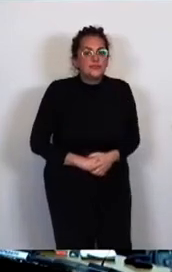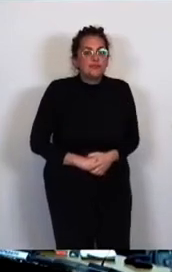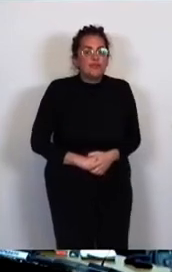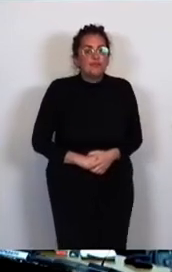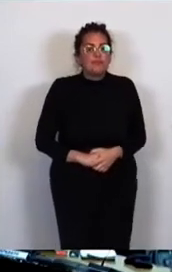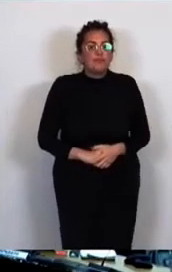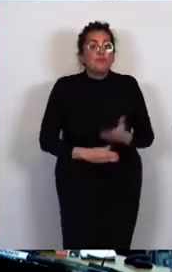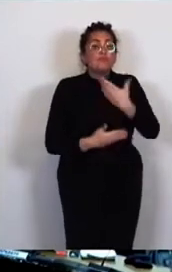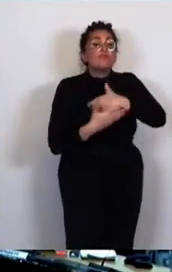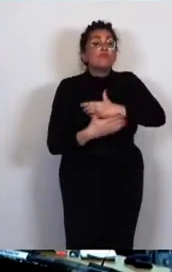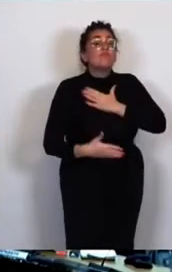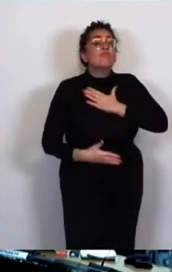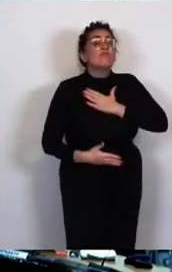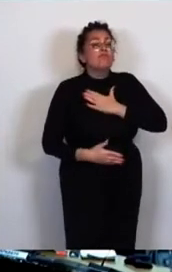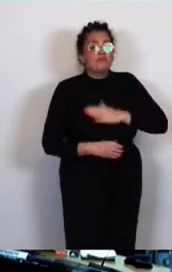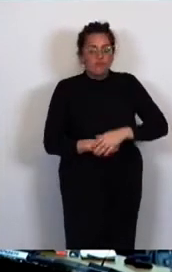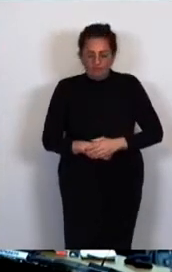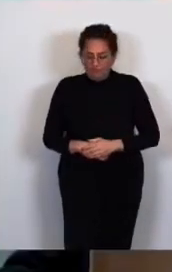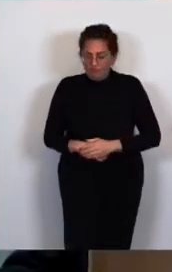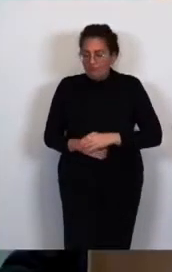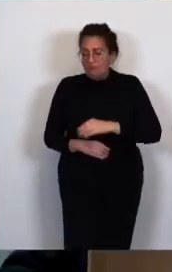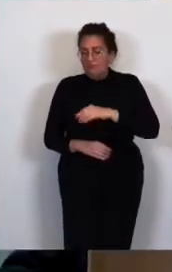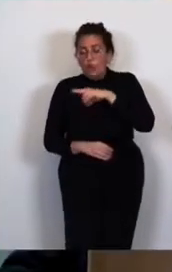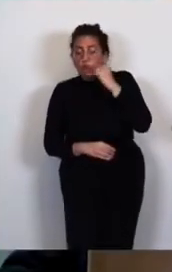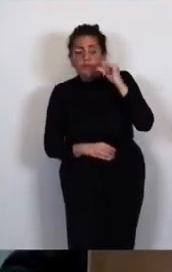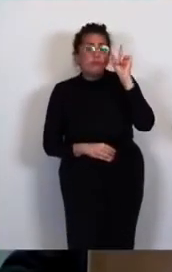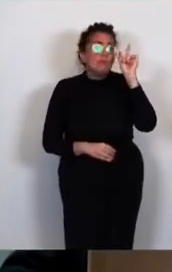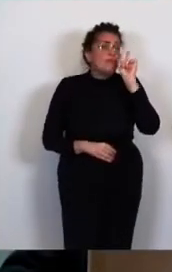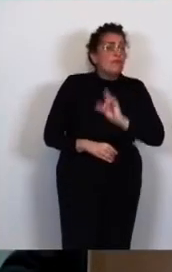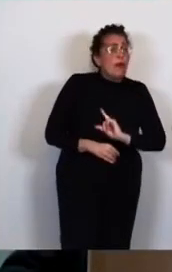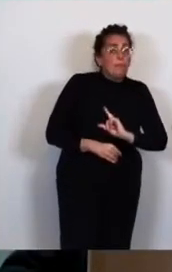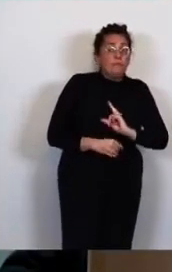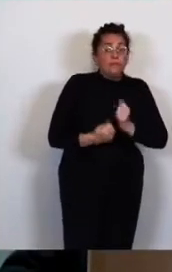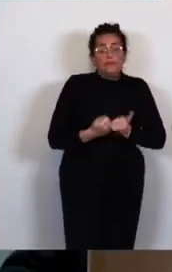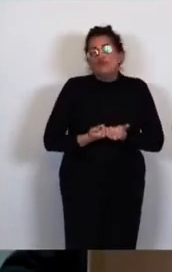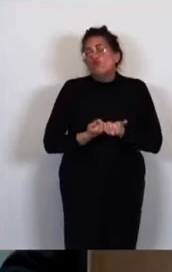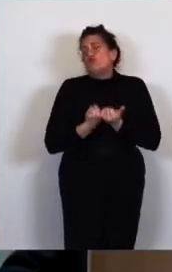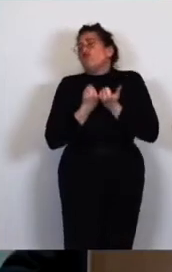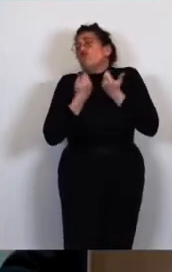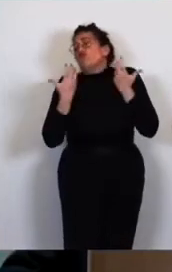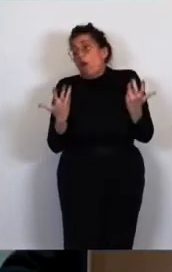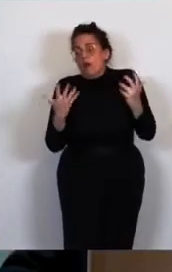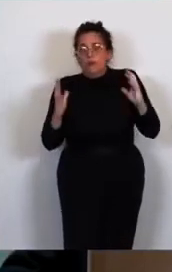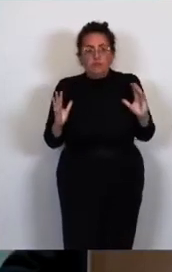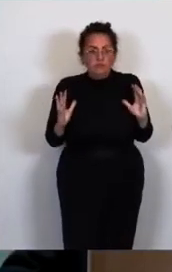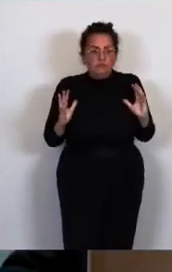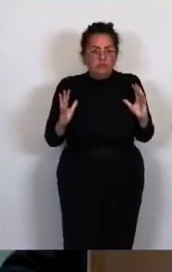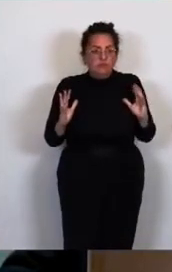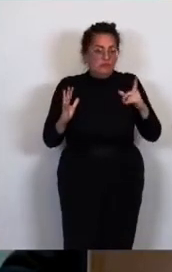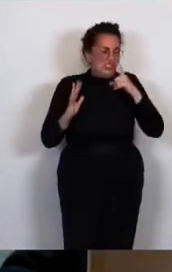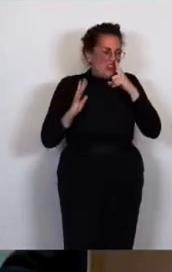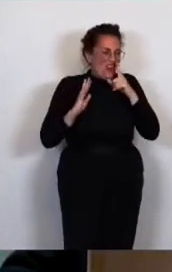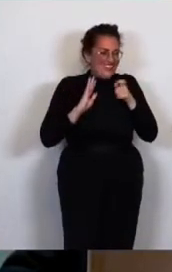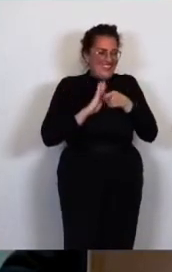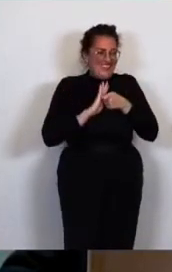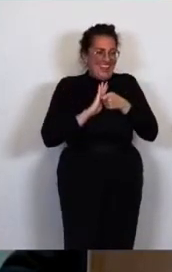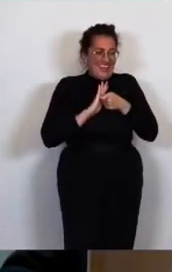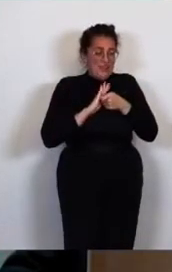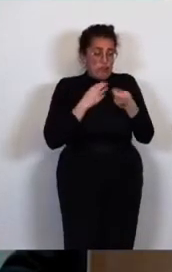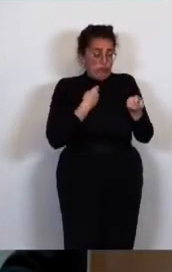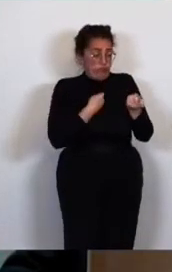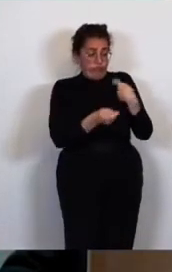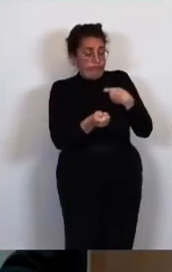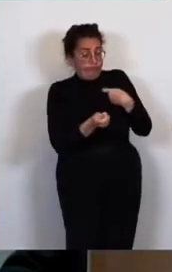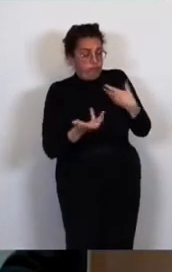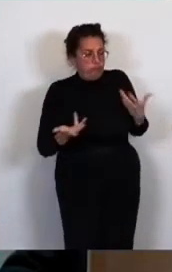En ce qui nous concerne, nous sommes nombreuses et nombreux à nous opposer au retour d'un projet anachronique et nous sommes d'ailleurs très